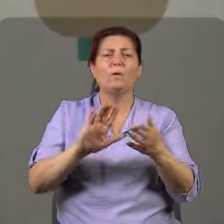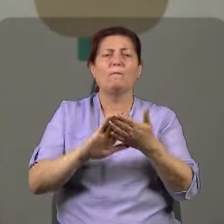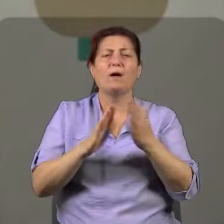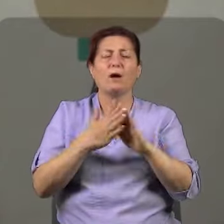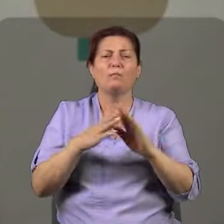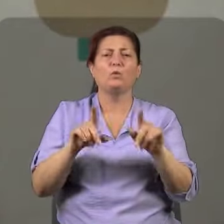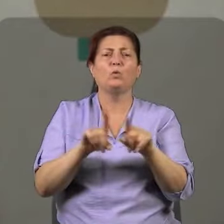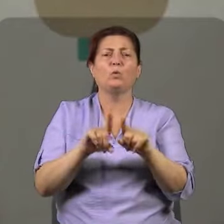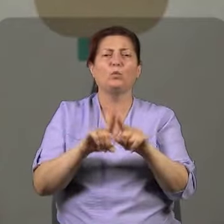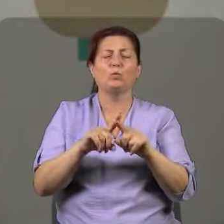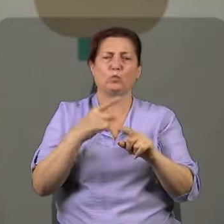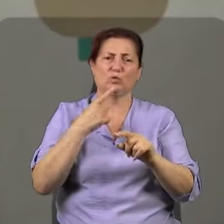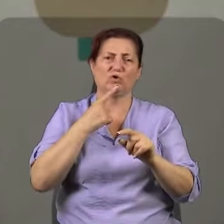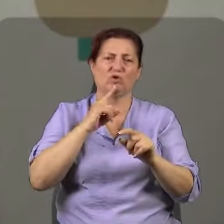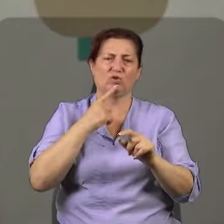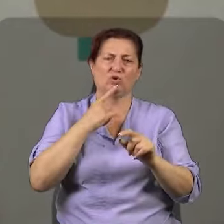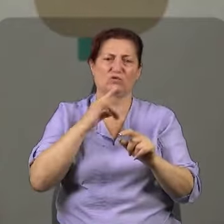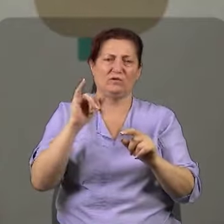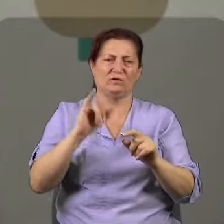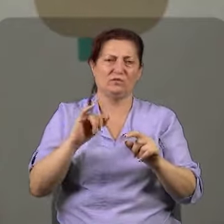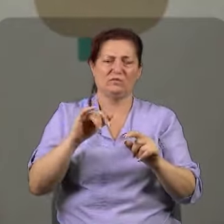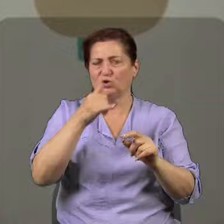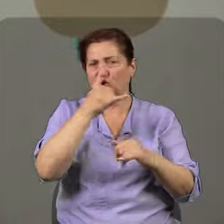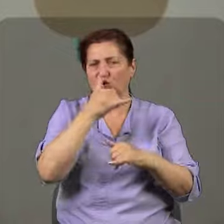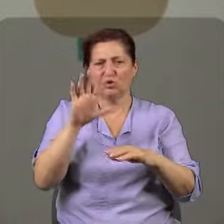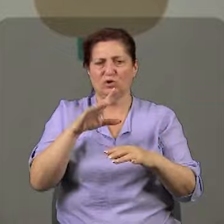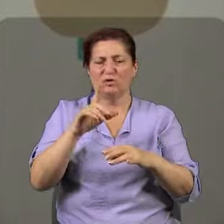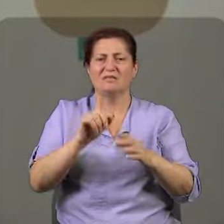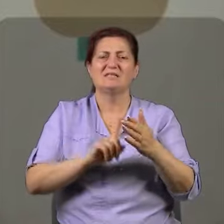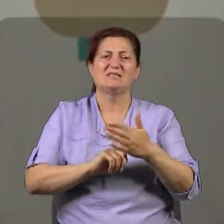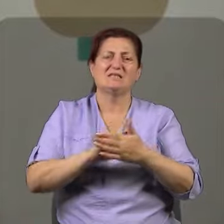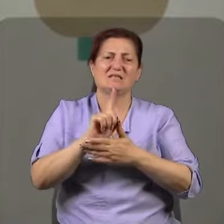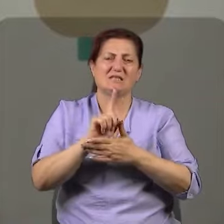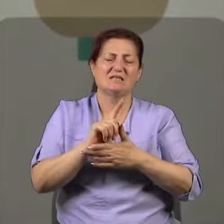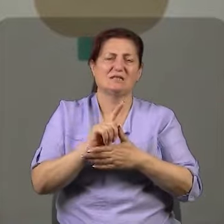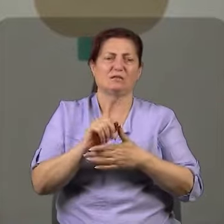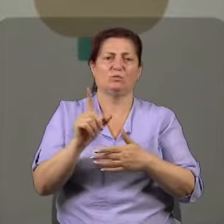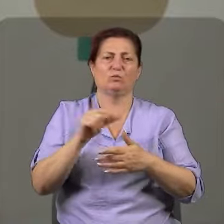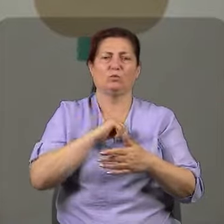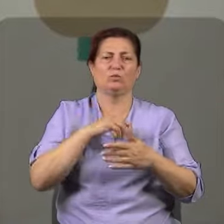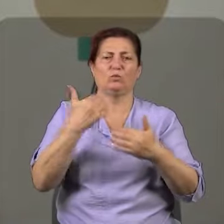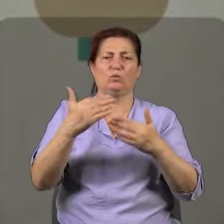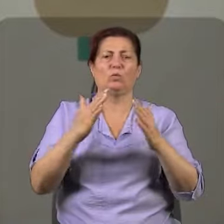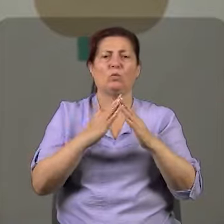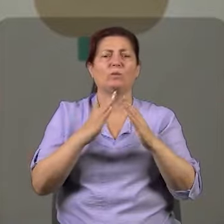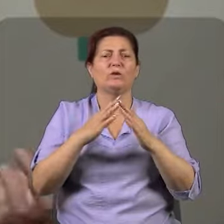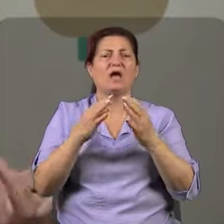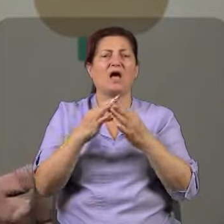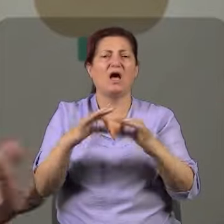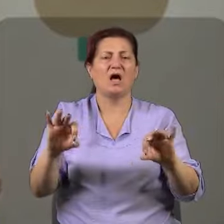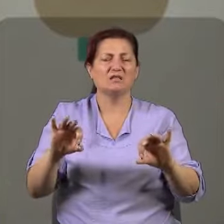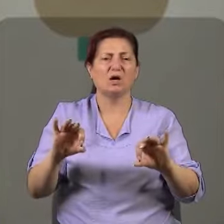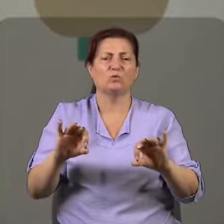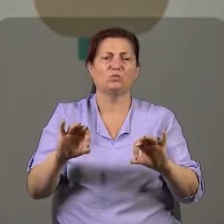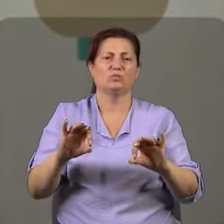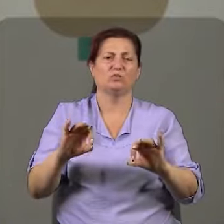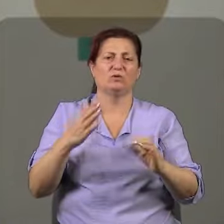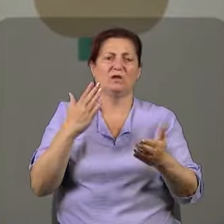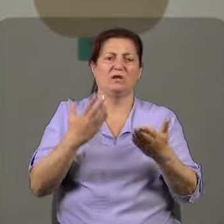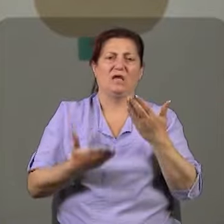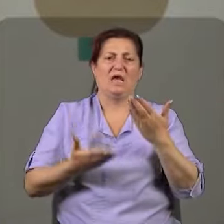միջավայրը մեկա դժվար է ձևավորել, հա, չես կարողնա սկզբում առնվազն նույն պայմանները իրանք տալ, ազատությունը, ռեսուրսները, ոնց որ իրանք այնտեղ ունեն։